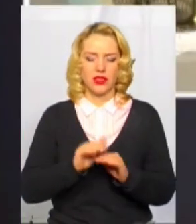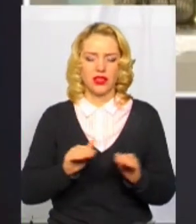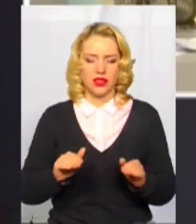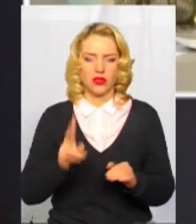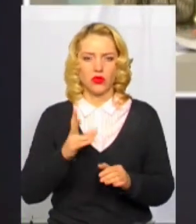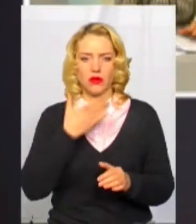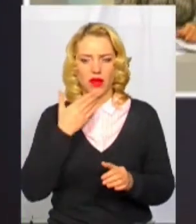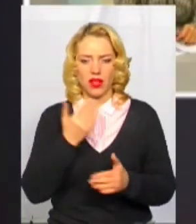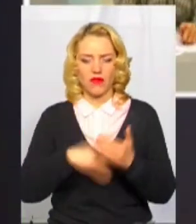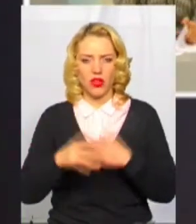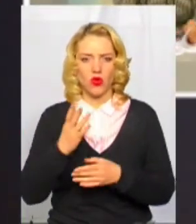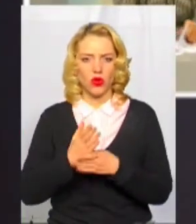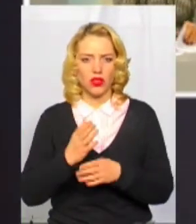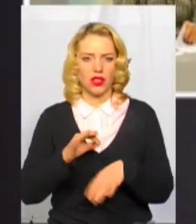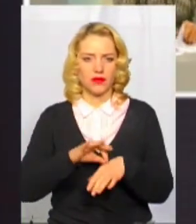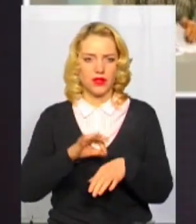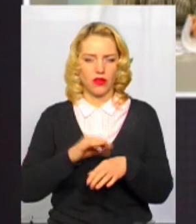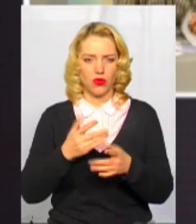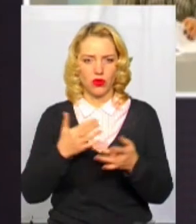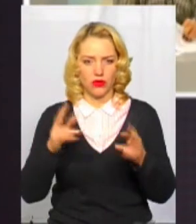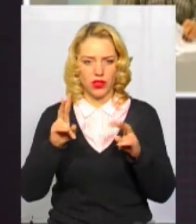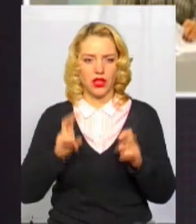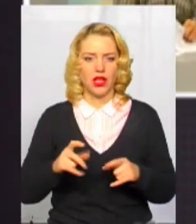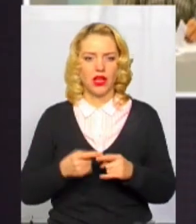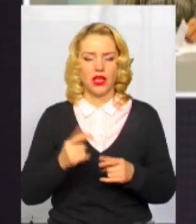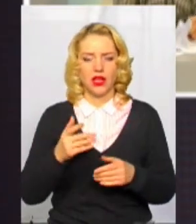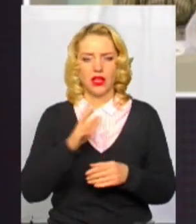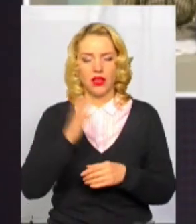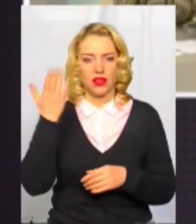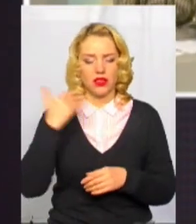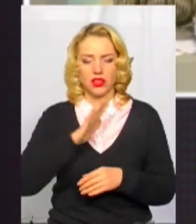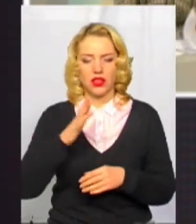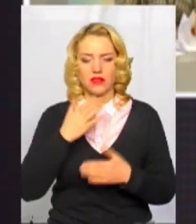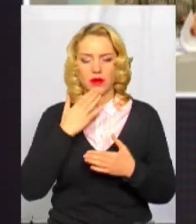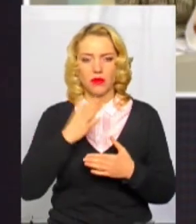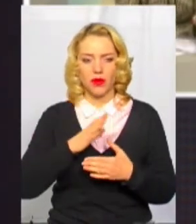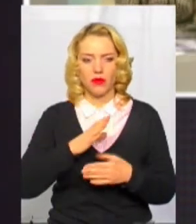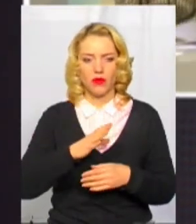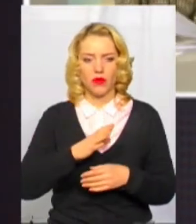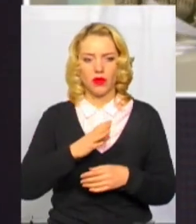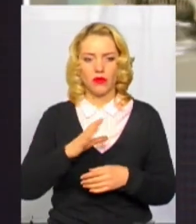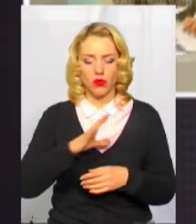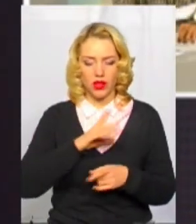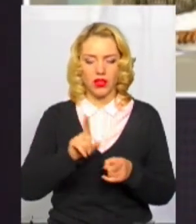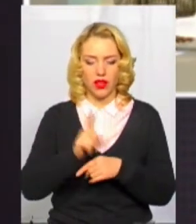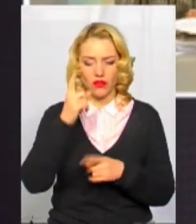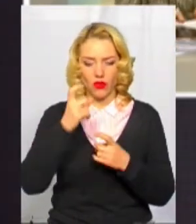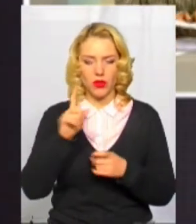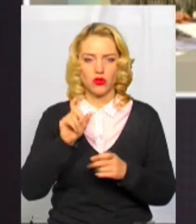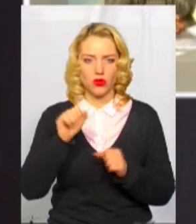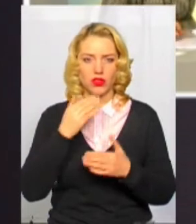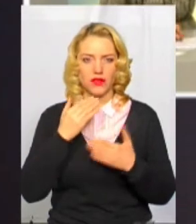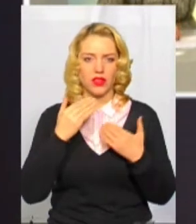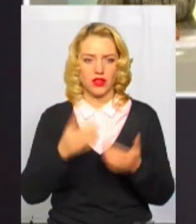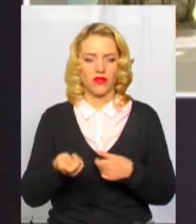мають інвалідності. І раніше звучала така інформація, що вони можуть звертатися в управління праці. Будь ласка, ну, я